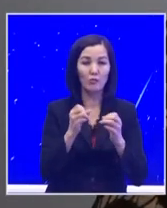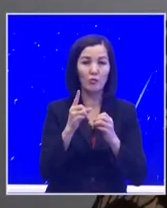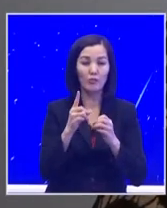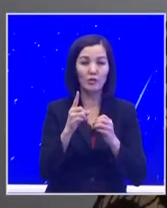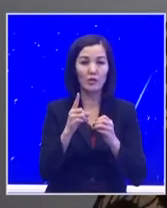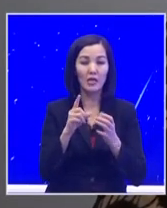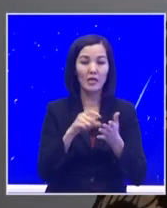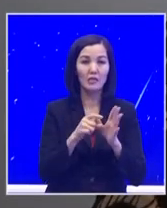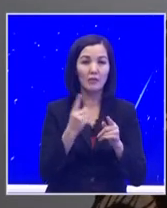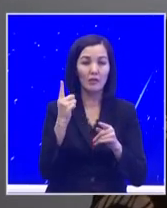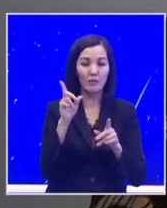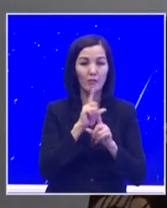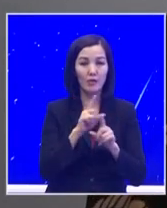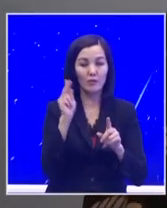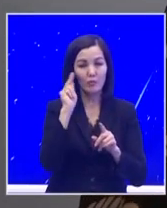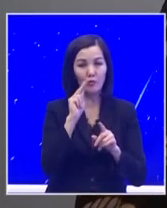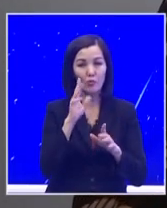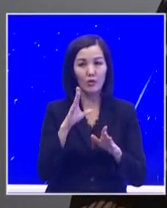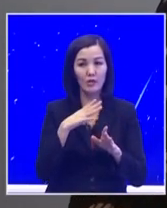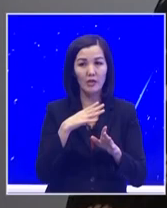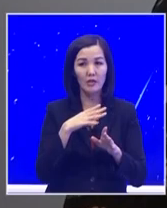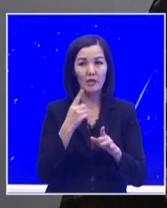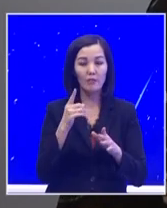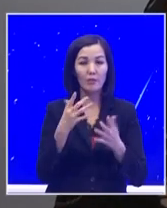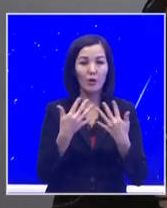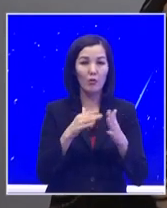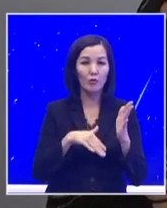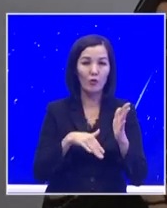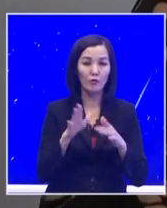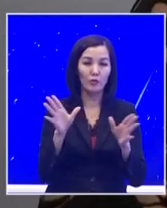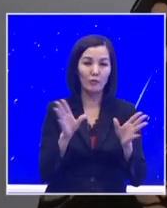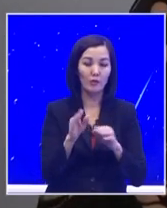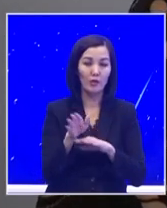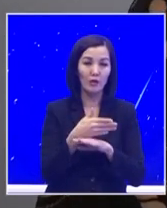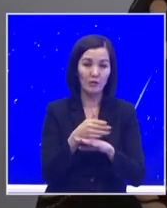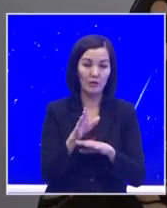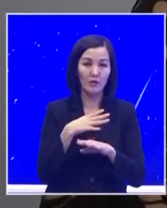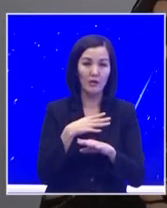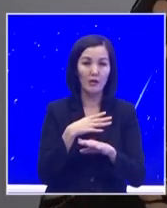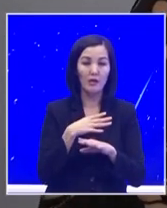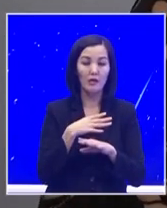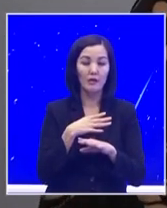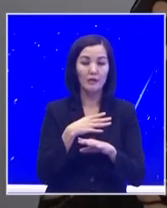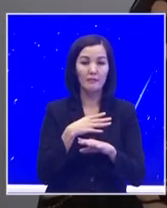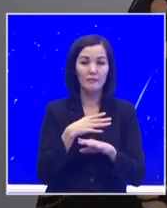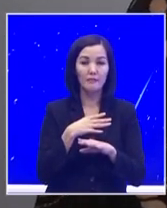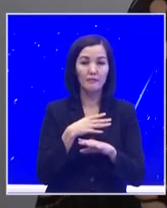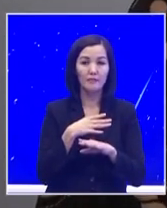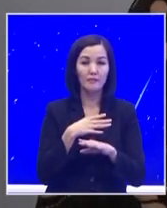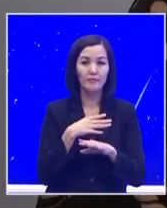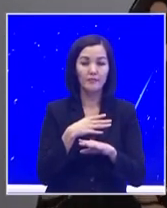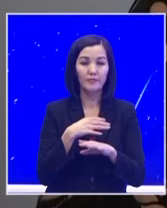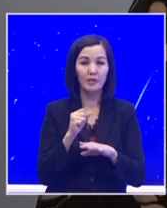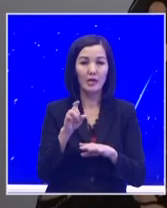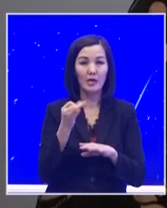бір мектепте оқыдық, бірге оқыдық, бір ауылда өстік, бірге жүрдік. Балалық шағымыз бірге өтті.